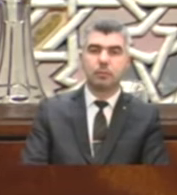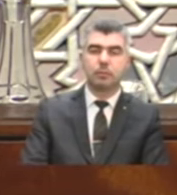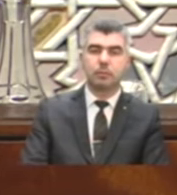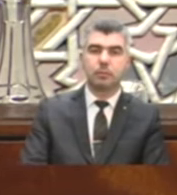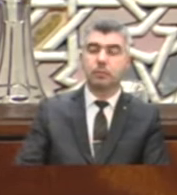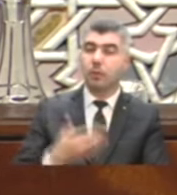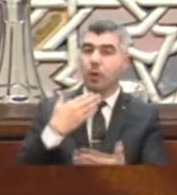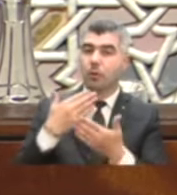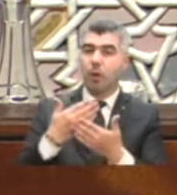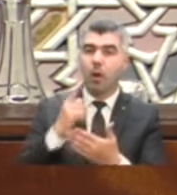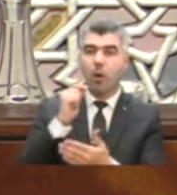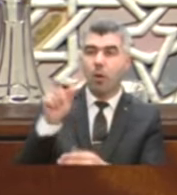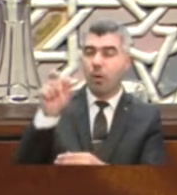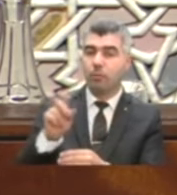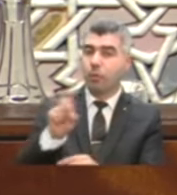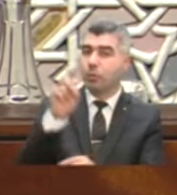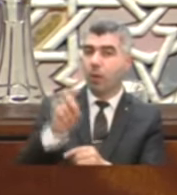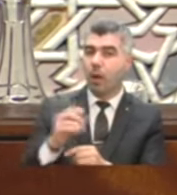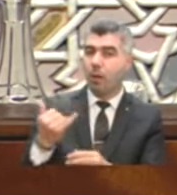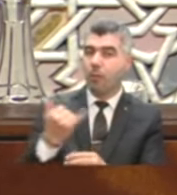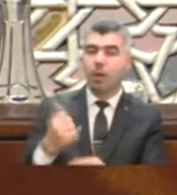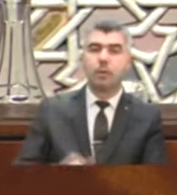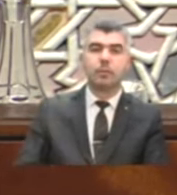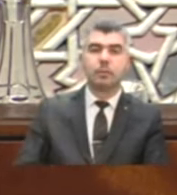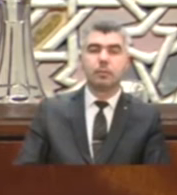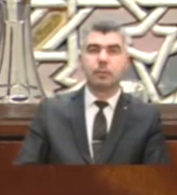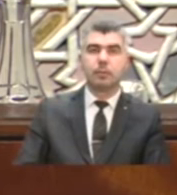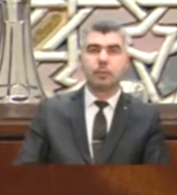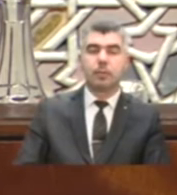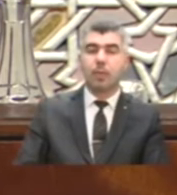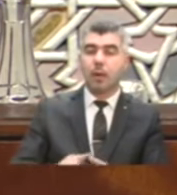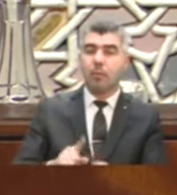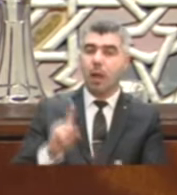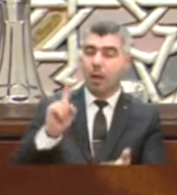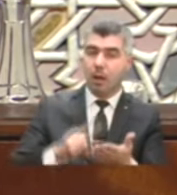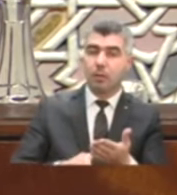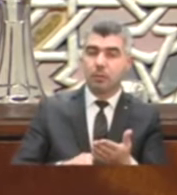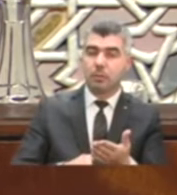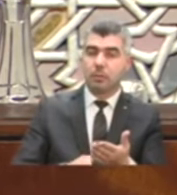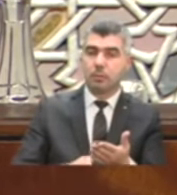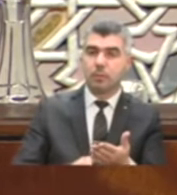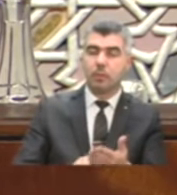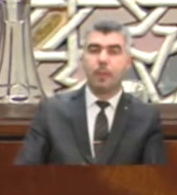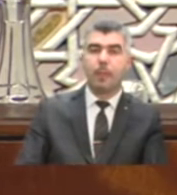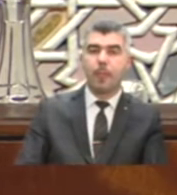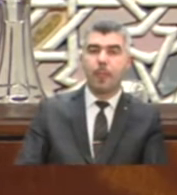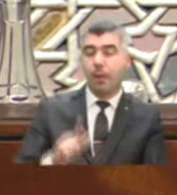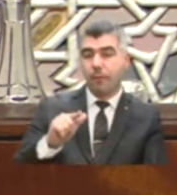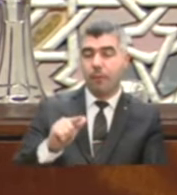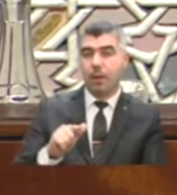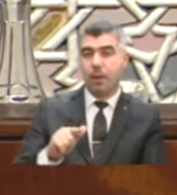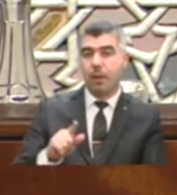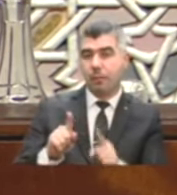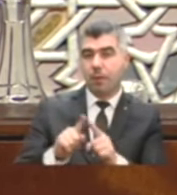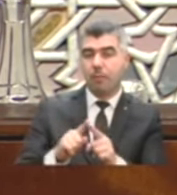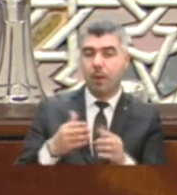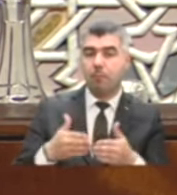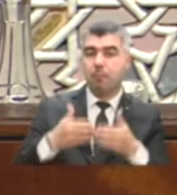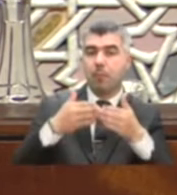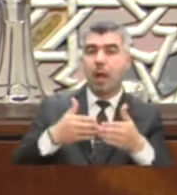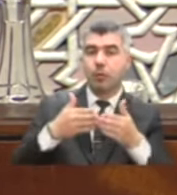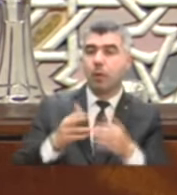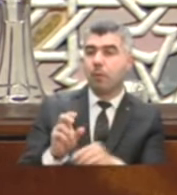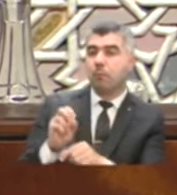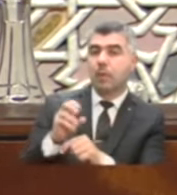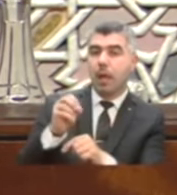المحترم على هذا السؤال المهم. نظرا للدور الهام اللي تيلعبوه هذا النشاط من النقل او هذا النوع من النقل ديال المسافرين في